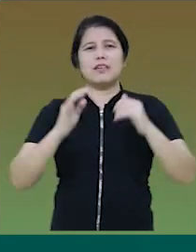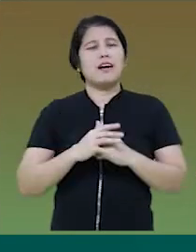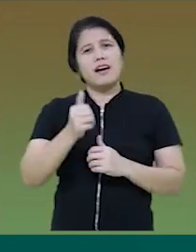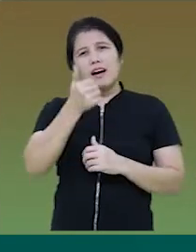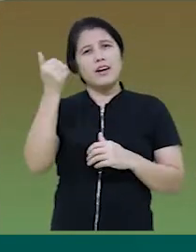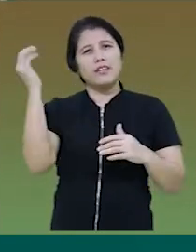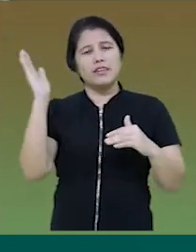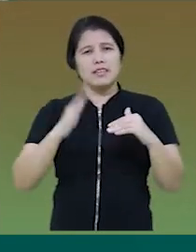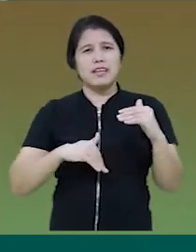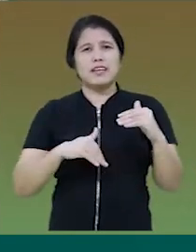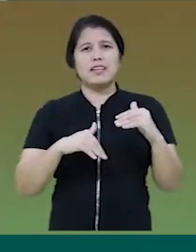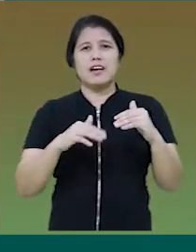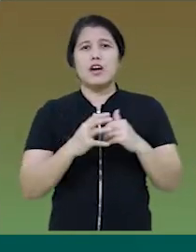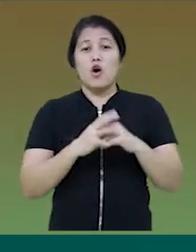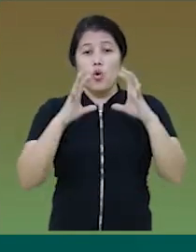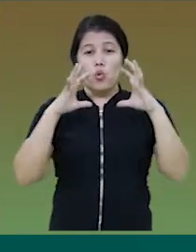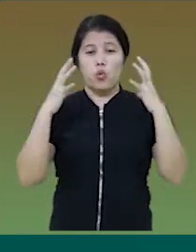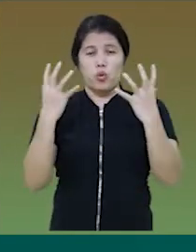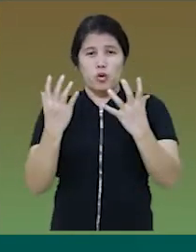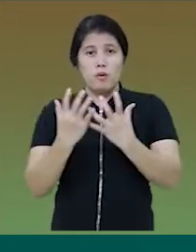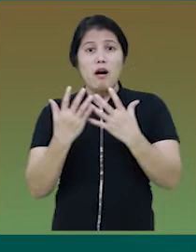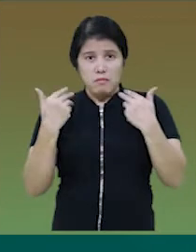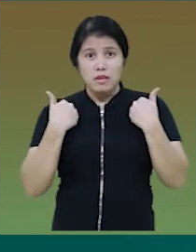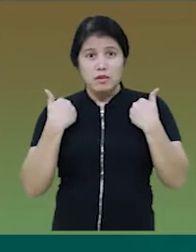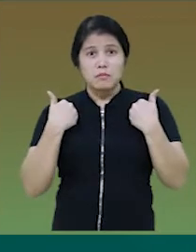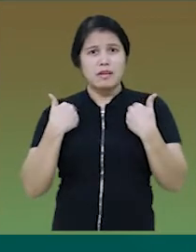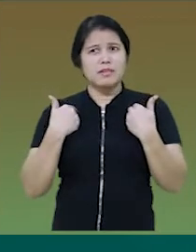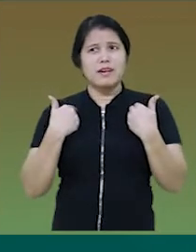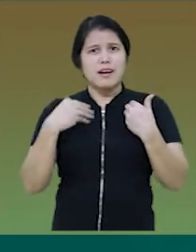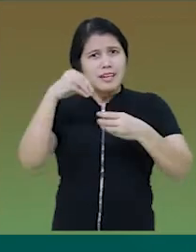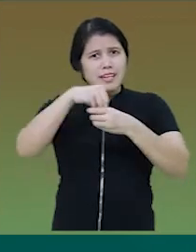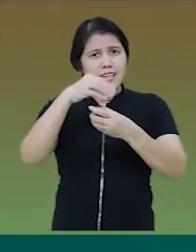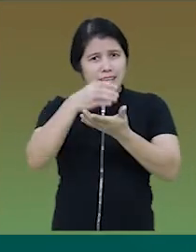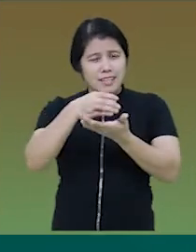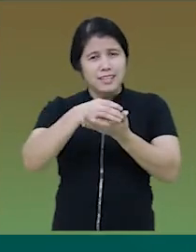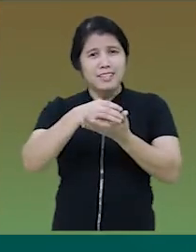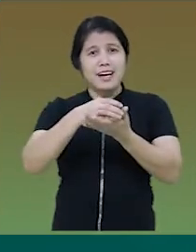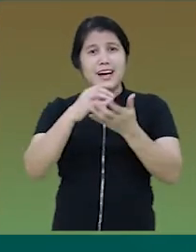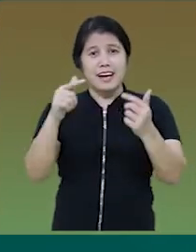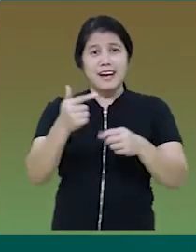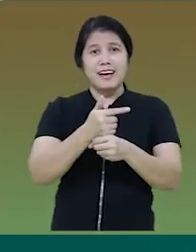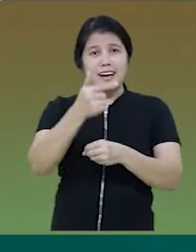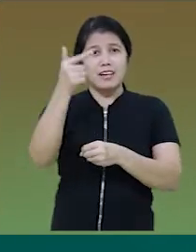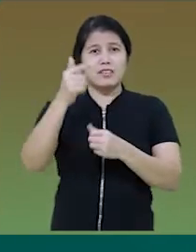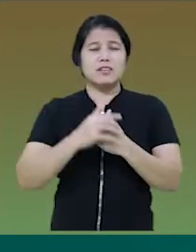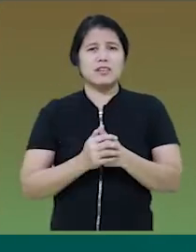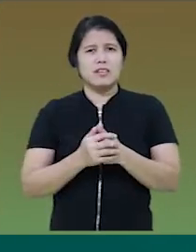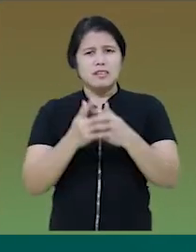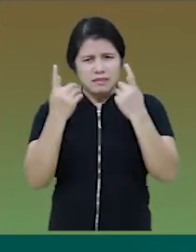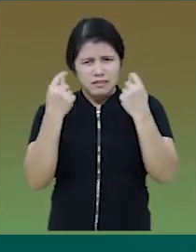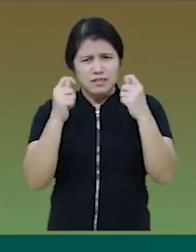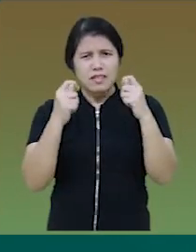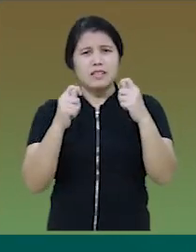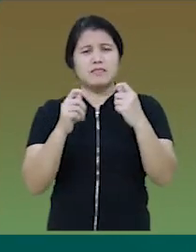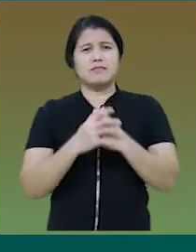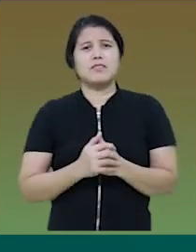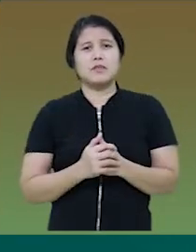ba sa lobo, may iba pa po bang halimbawa ng lalagyan ng gas? Teacher, subukan ko pong sagutin ang tanong ni